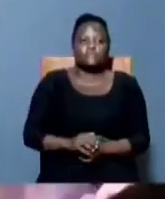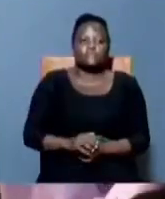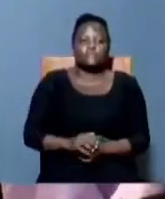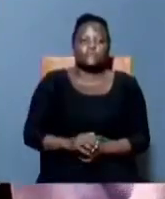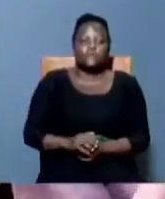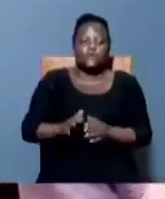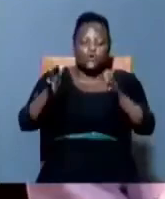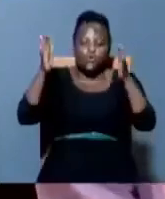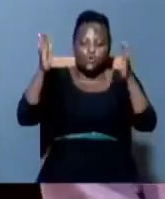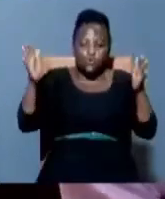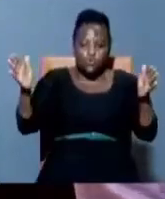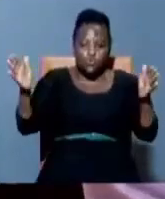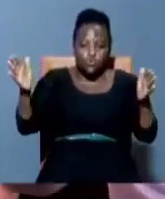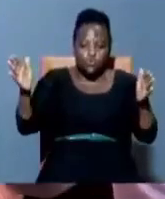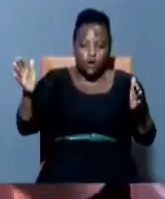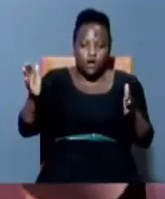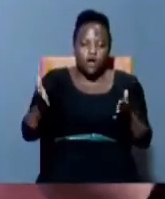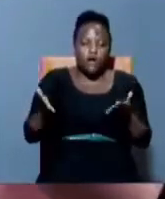zetu.